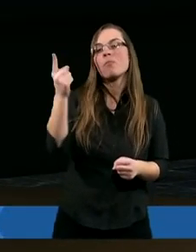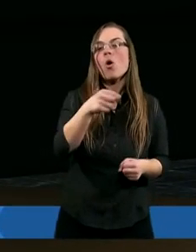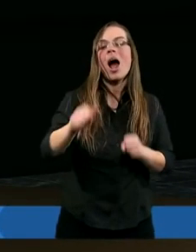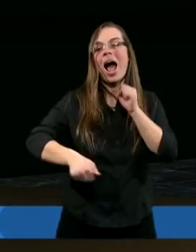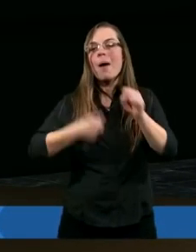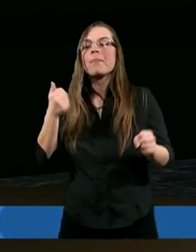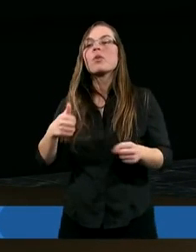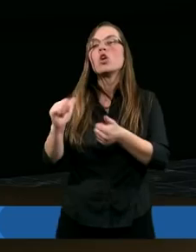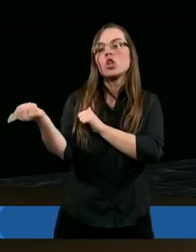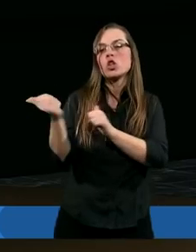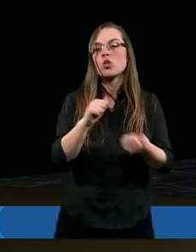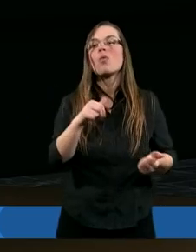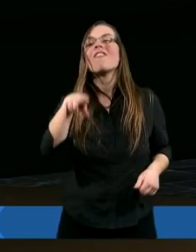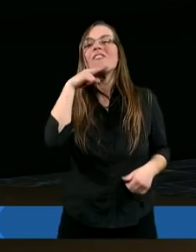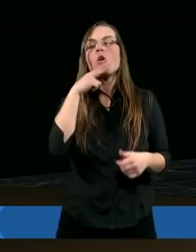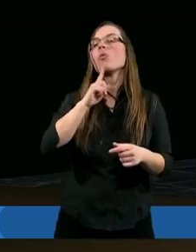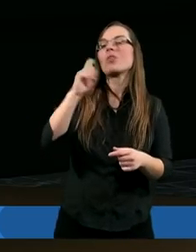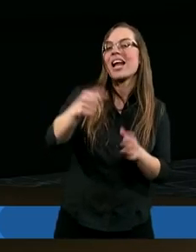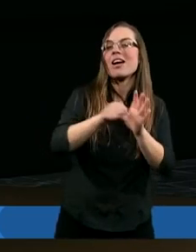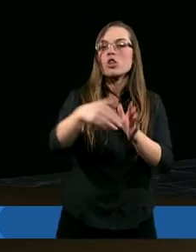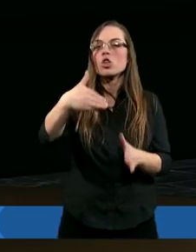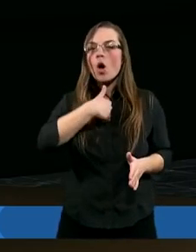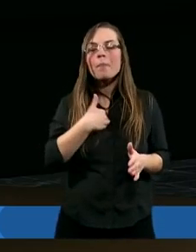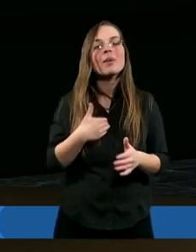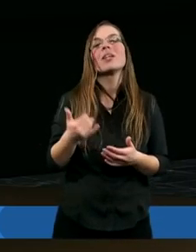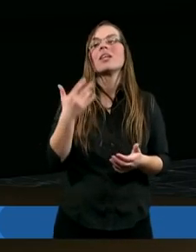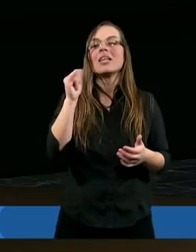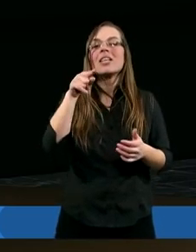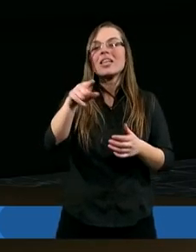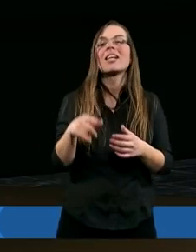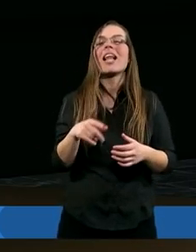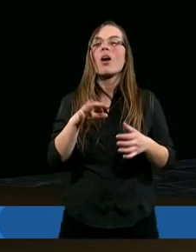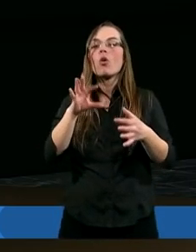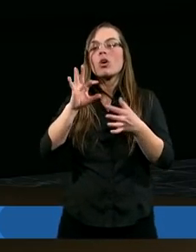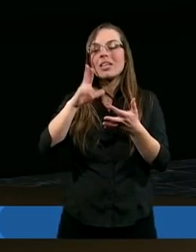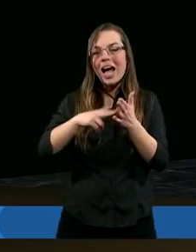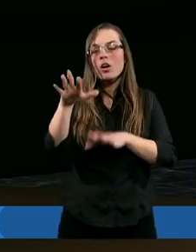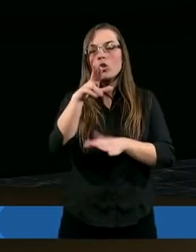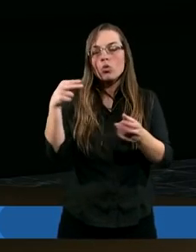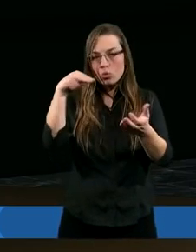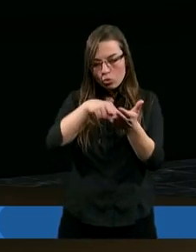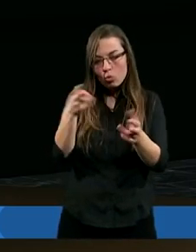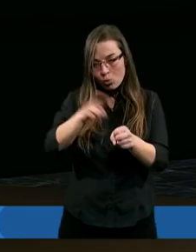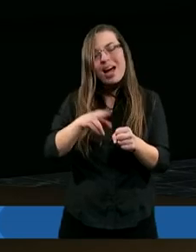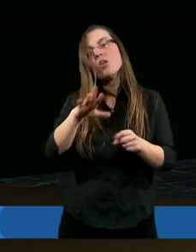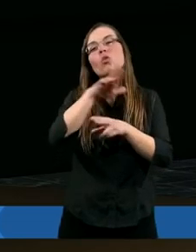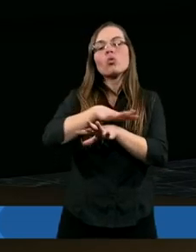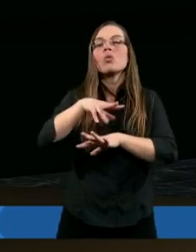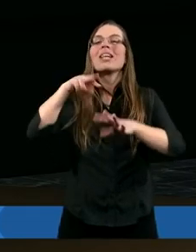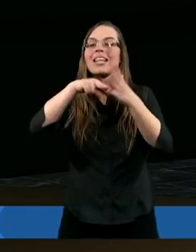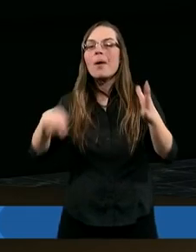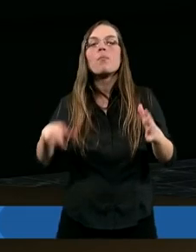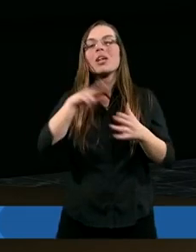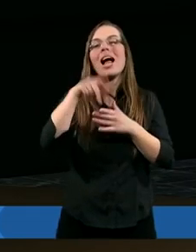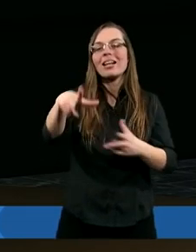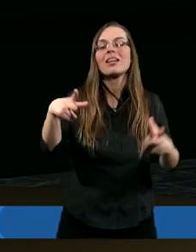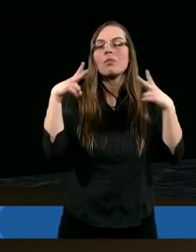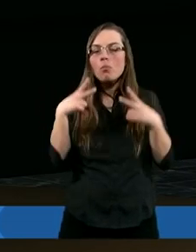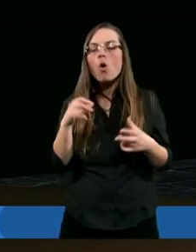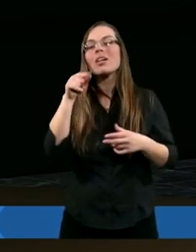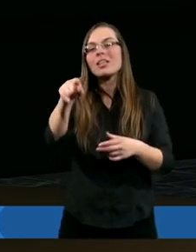posłał, abym chrzcił wodą, rzekł do mnie. Ujrzysz tego, na którego Duch wstępuje i na nim spocznie.